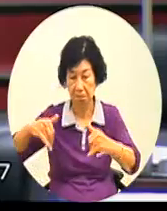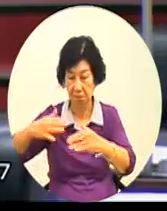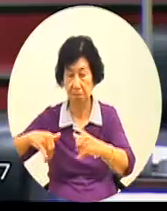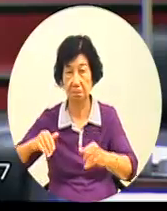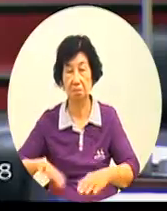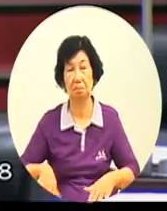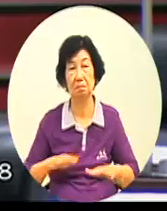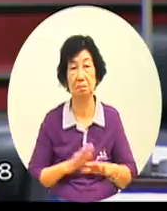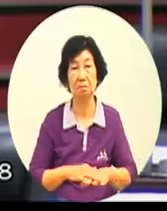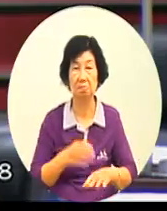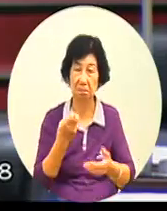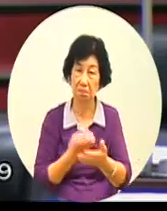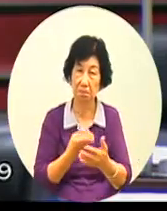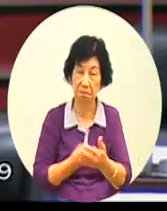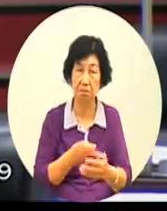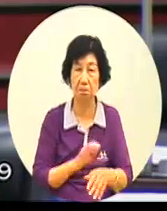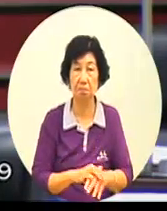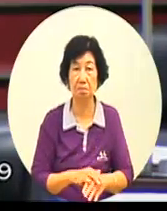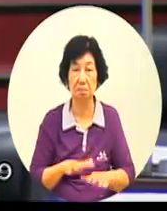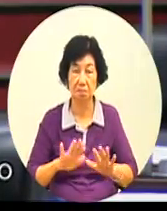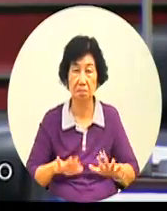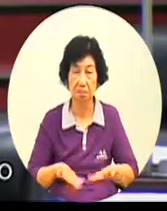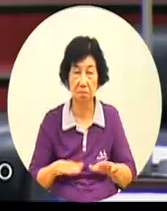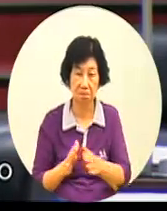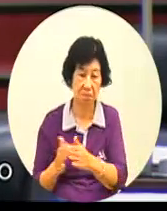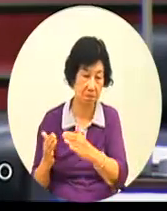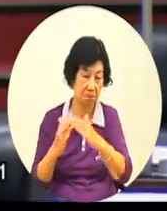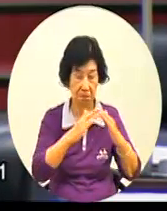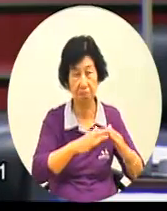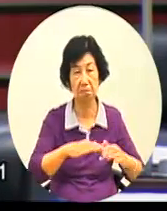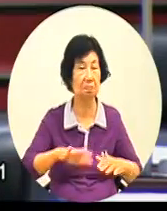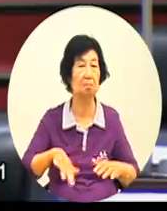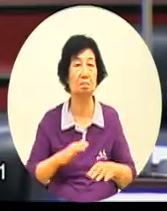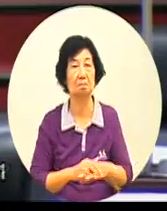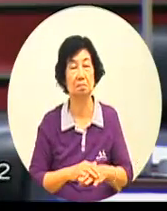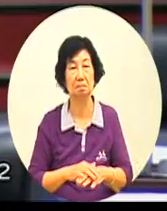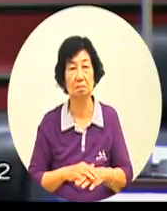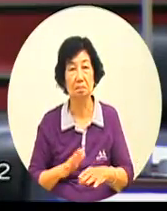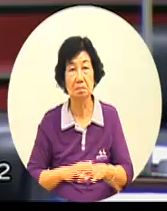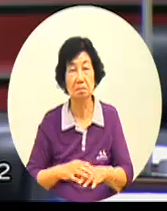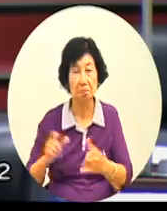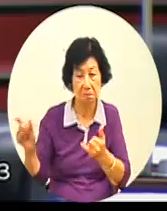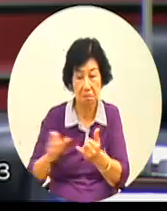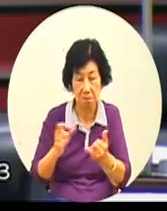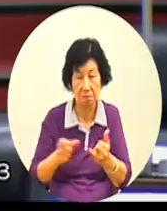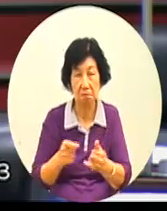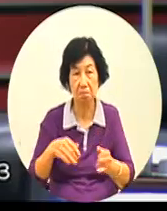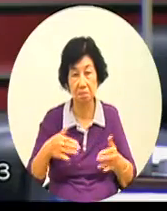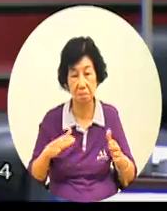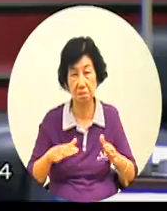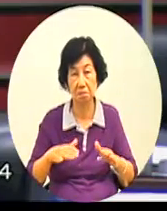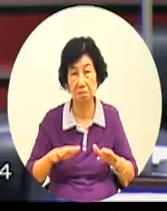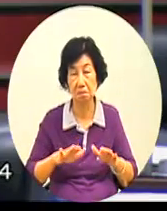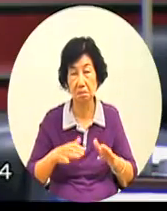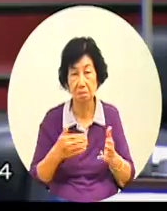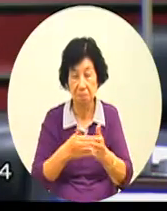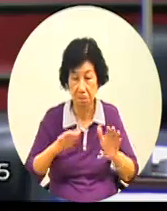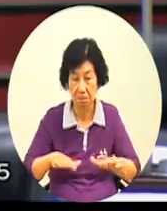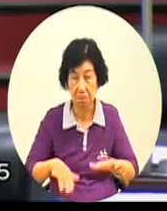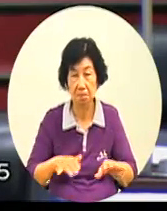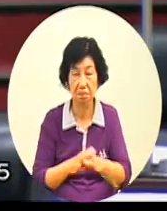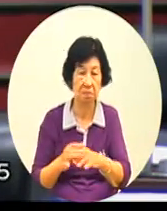现在也还没复工哈。啊，从风灾到现在，那这个是我们